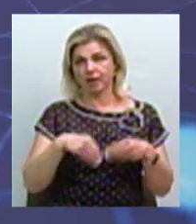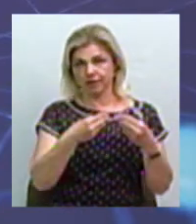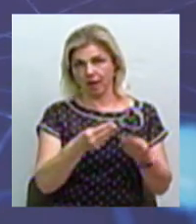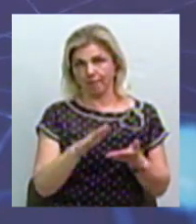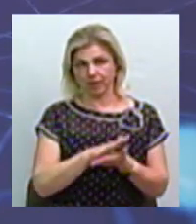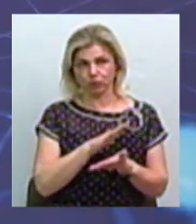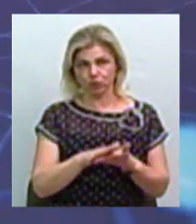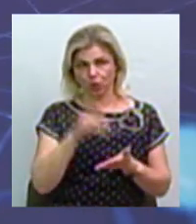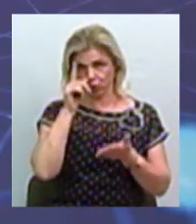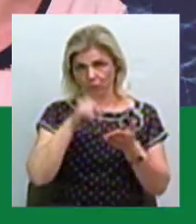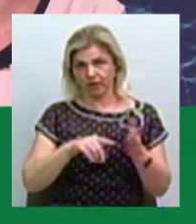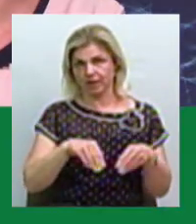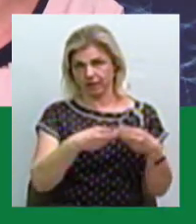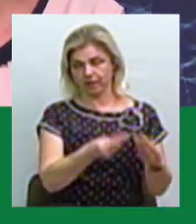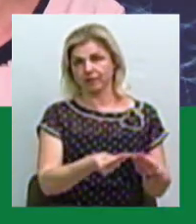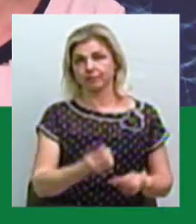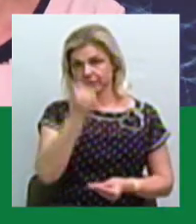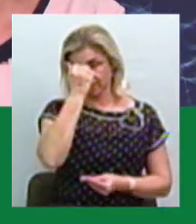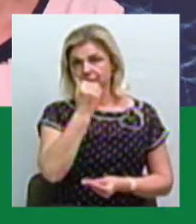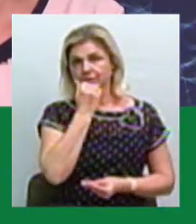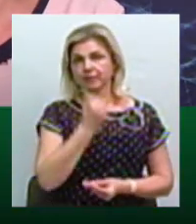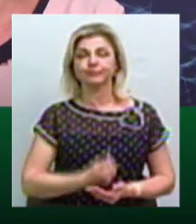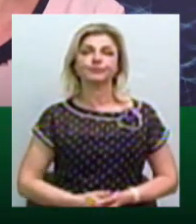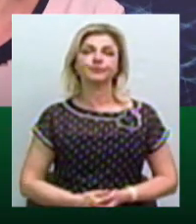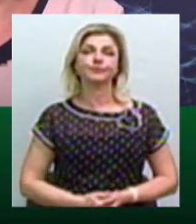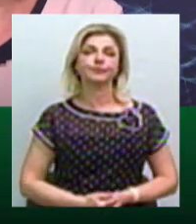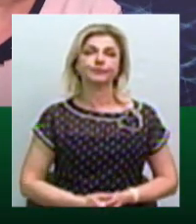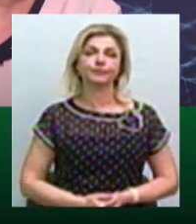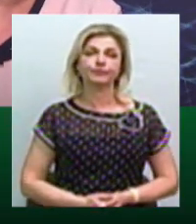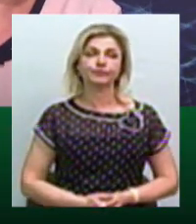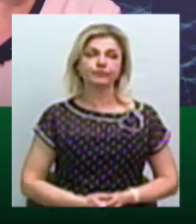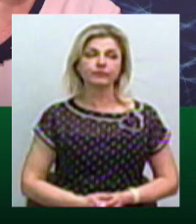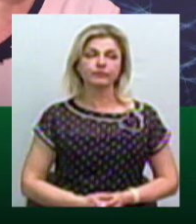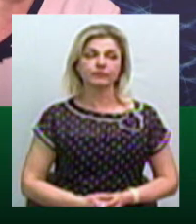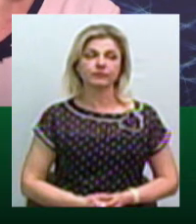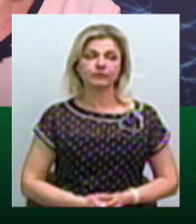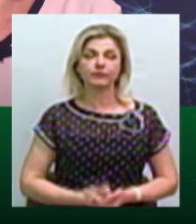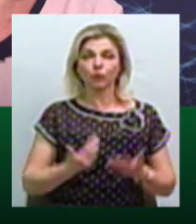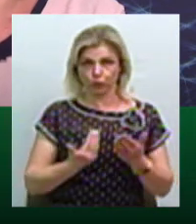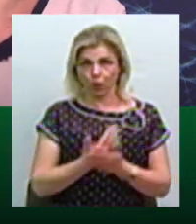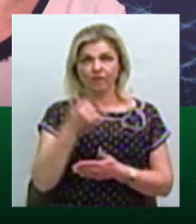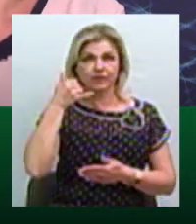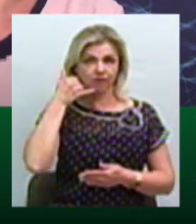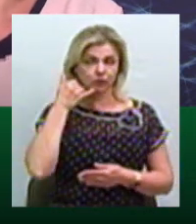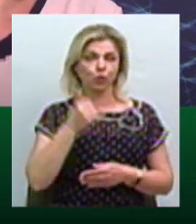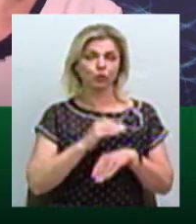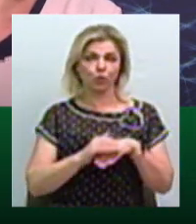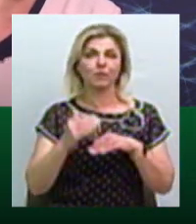безкоштовно. Безкоштовно. Так, звичайно. Спасибі. У нас знову дзвінок. Ви в ефірі. Добрий вечір.